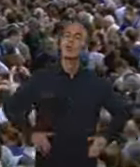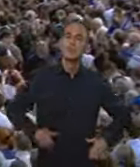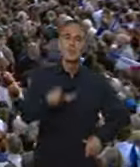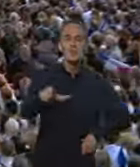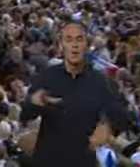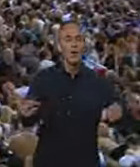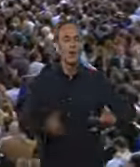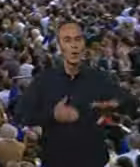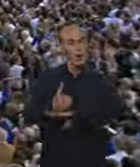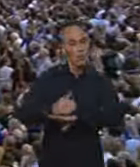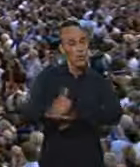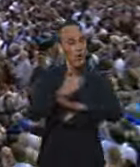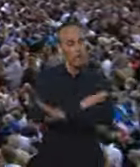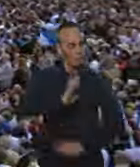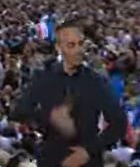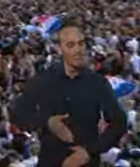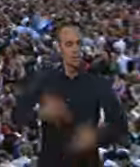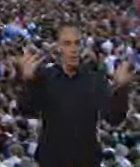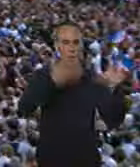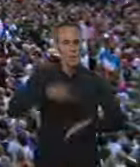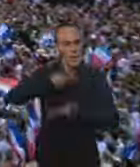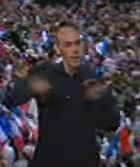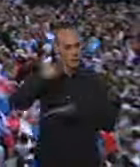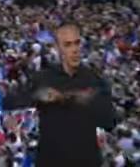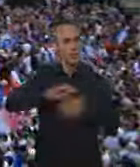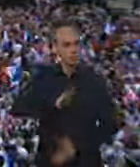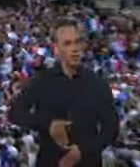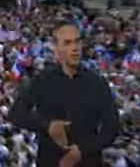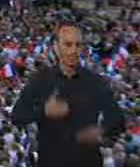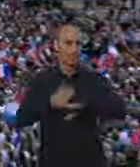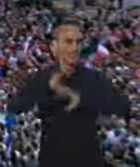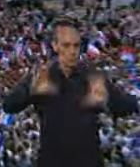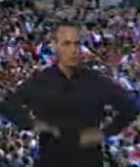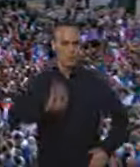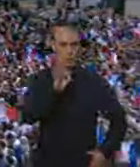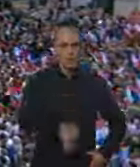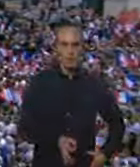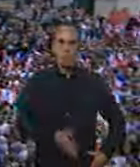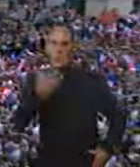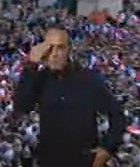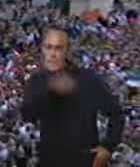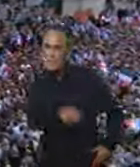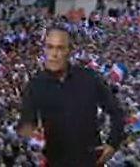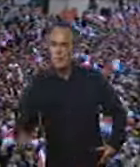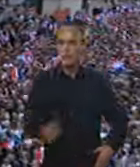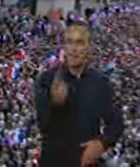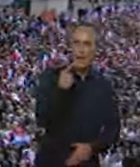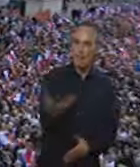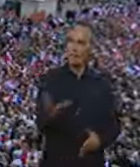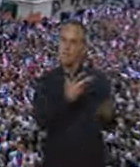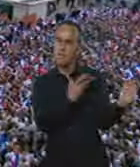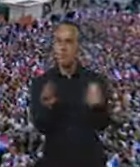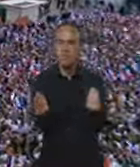lire écrire compé où l'école sera attentive aux fragilités de chacun où les